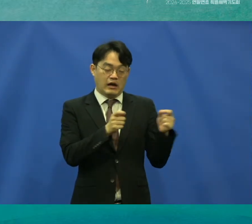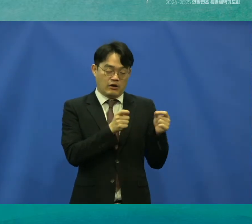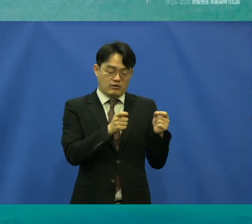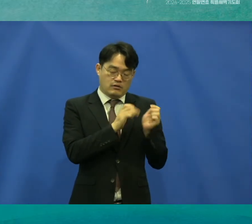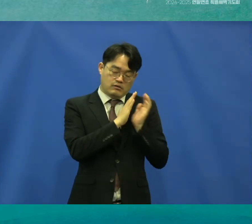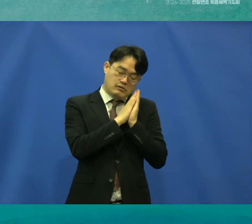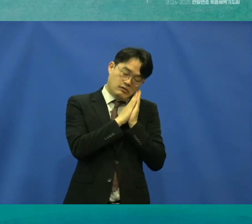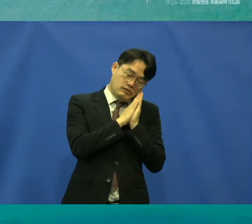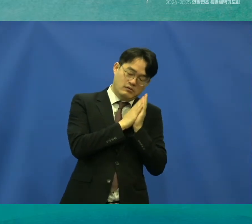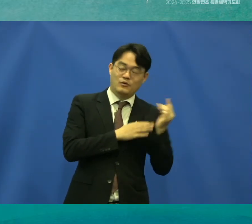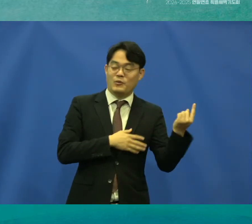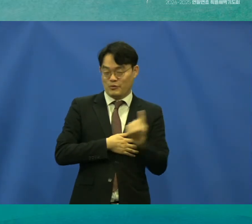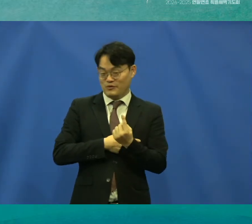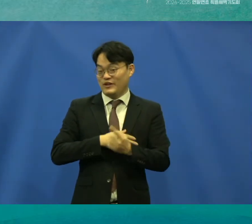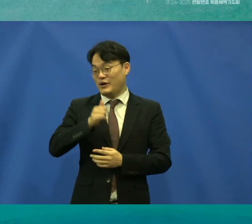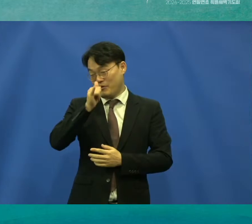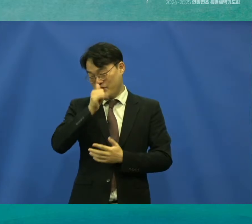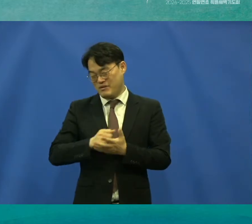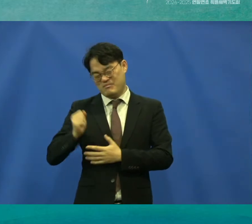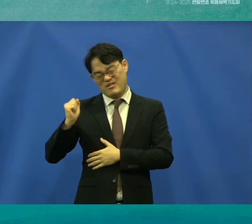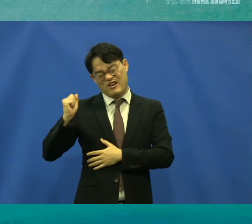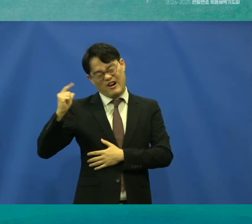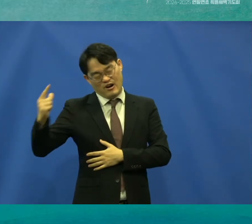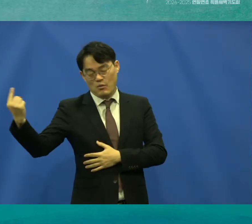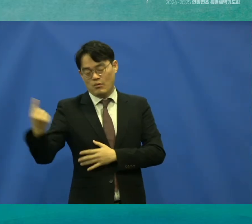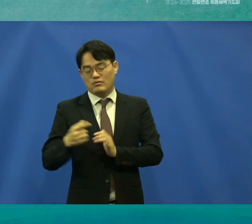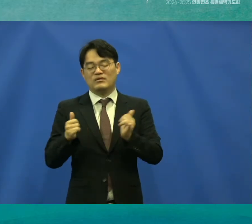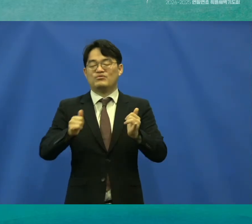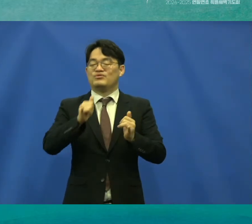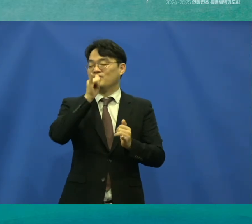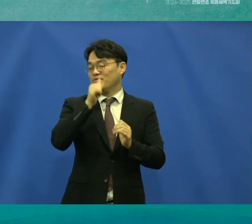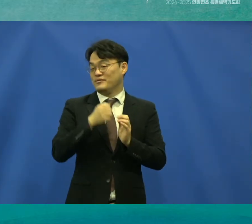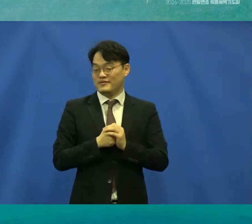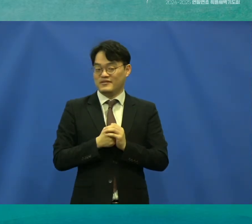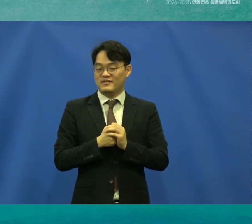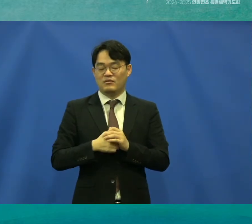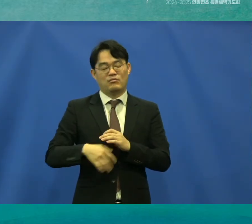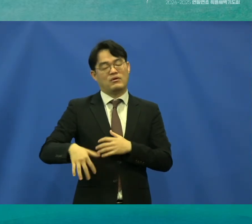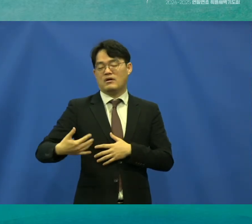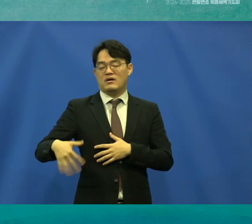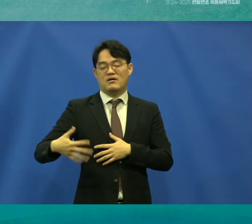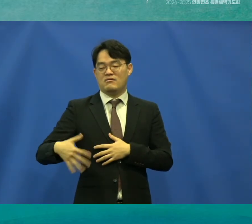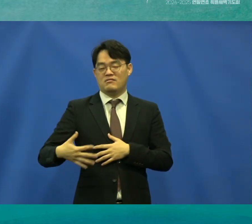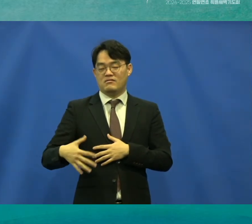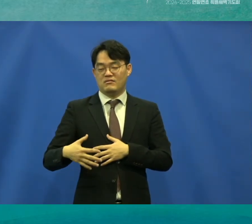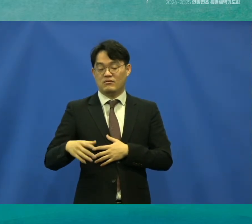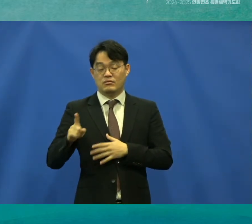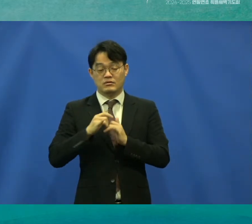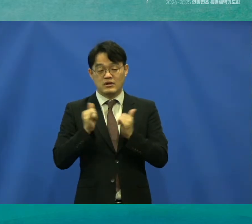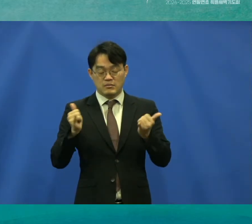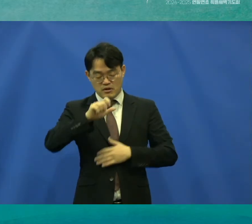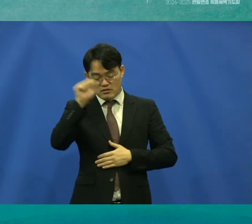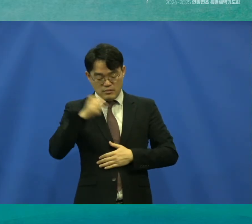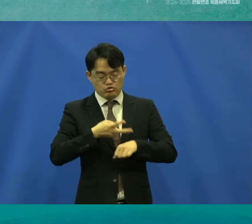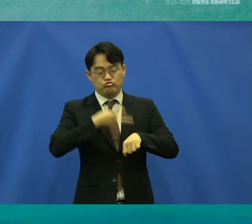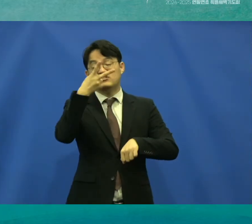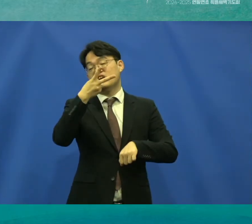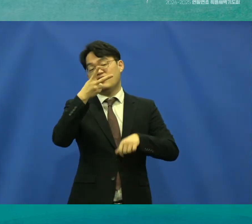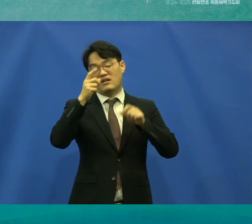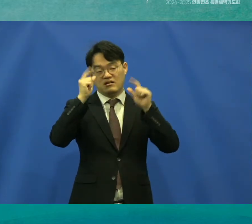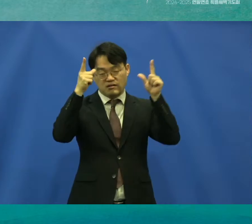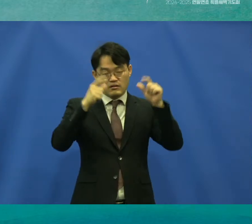이렇게 멀리서 오신 분들이 많아요. 대단한 겁니다. 더불어 2시에 일어나서 이렇게 오시고 그런다고